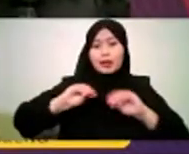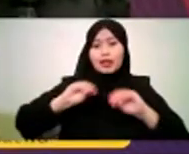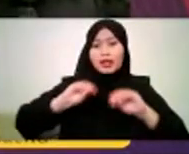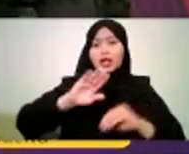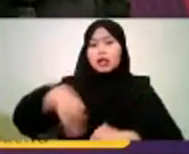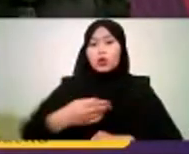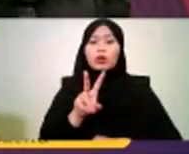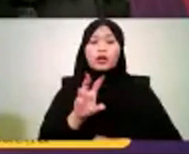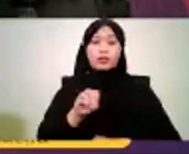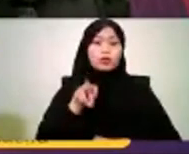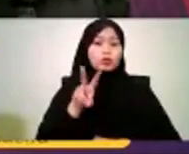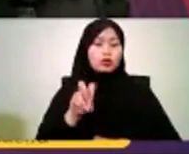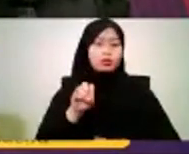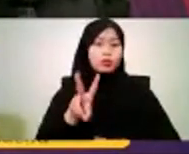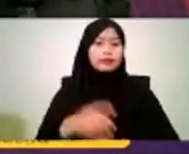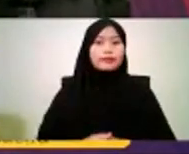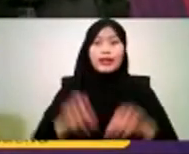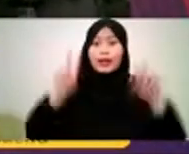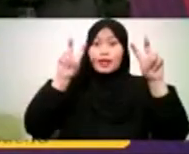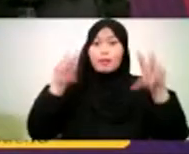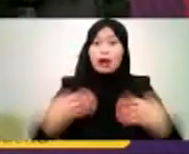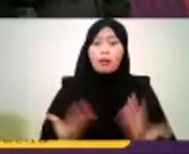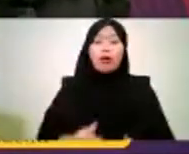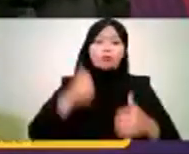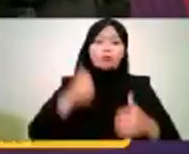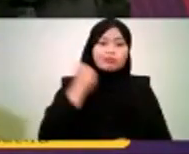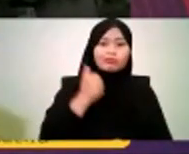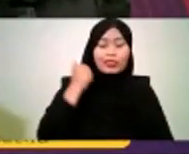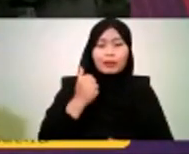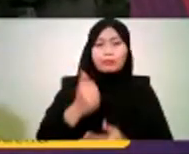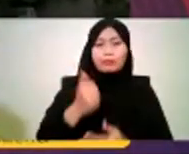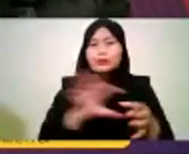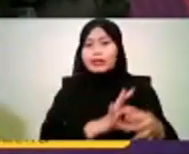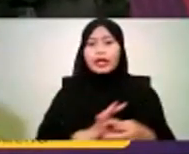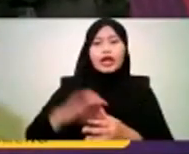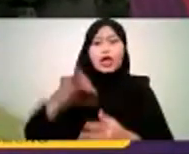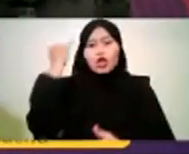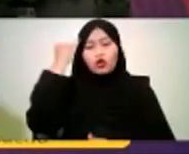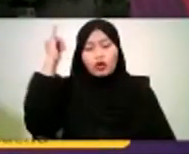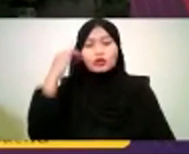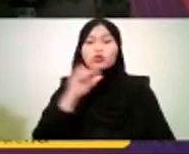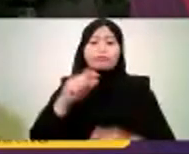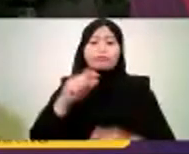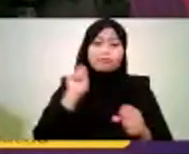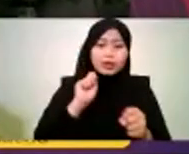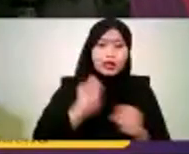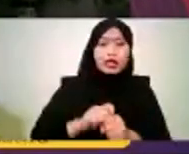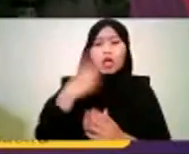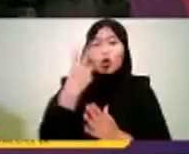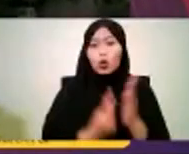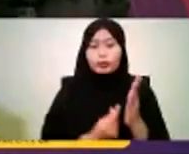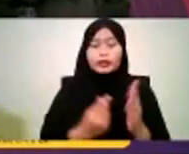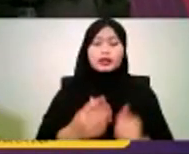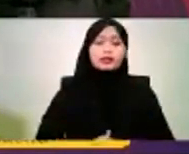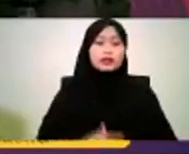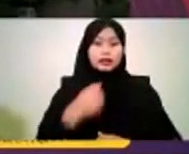2002 temanya memantapkan Sinergi dan inovasi untuk pemulihan ekonomi Ayah